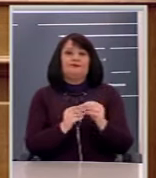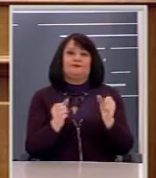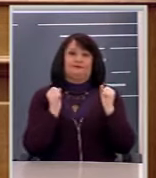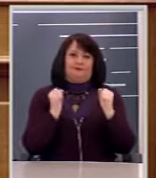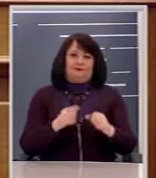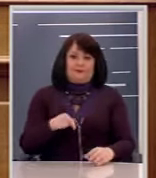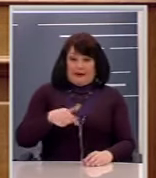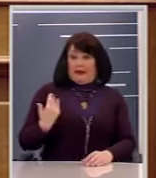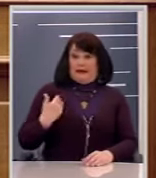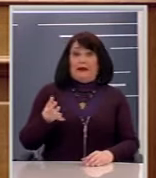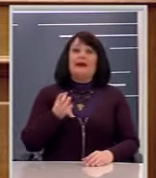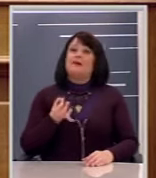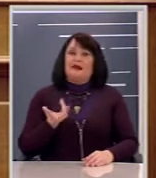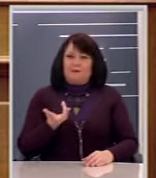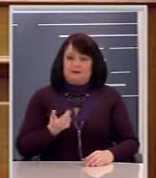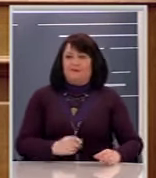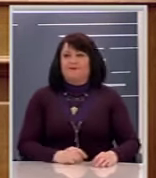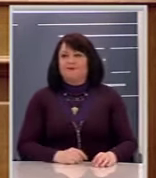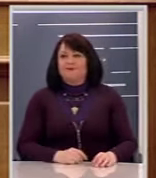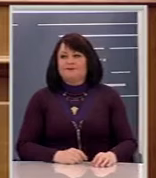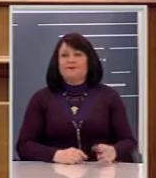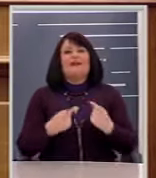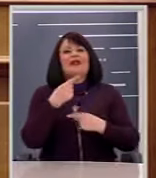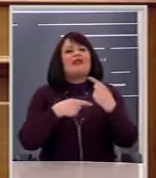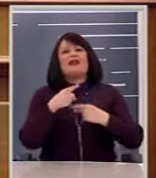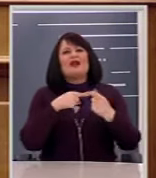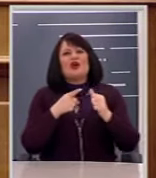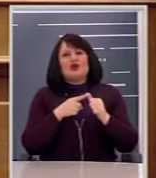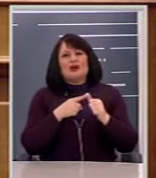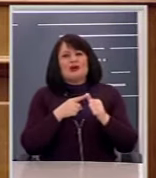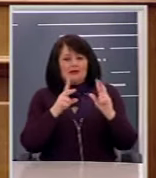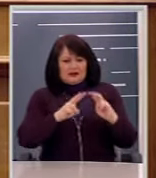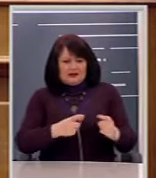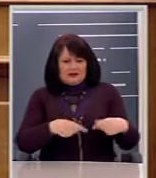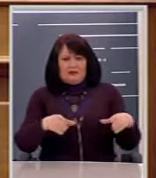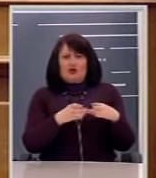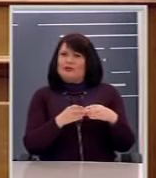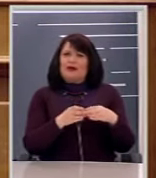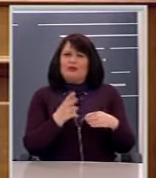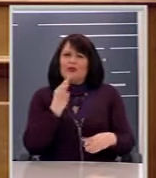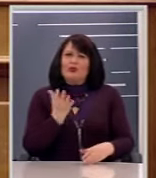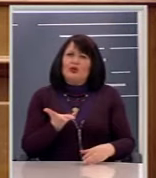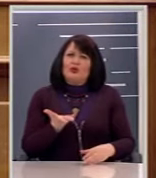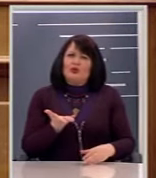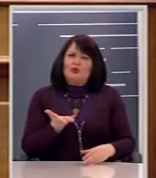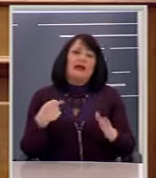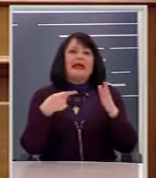μας είπε εδώ? Η δικαιολογία η πρώτη ήταν γιατί δεν κάνουμε Εξεταστική Επιτροπή από το